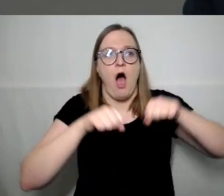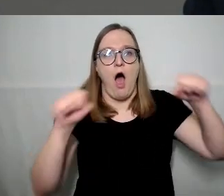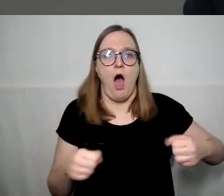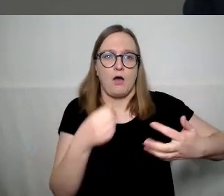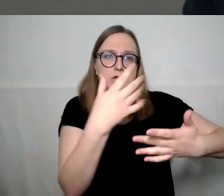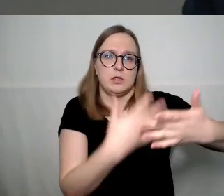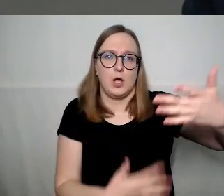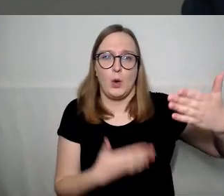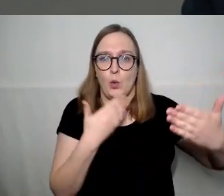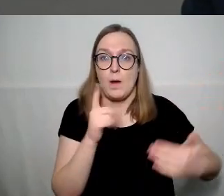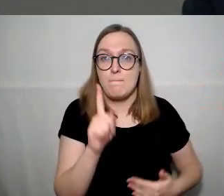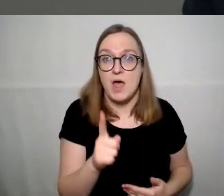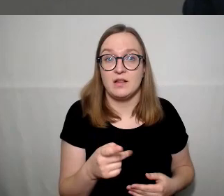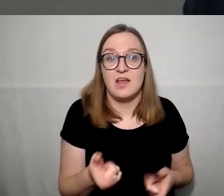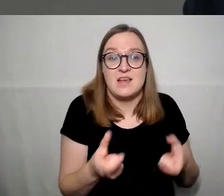reikėti savivaldai.